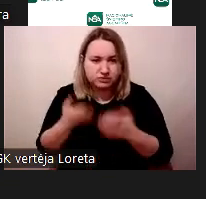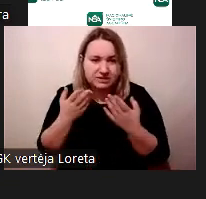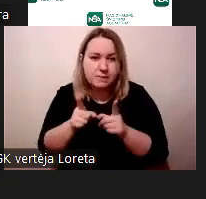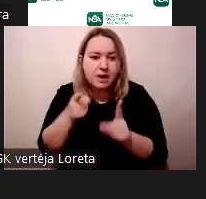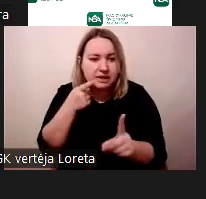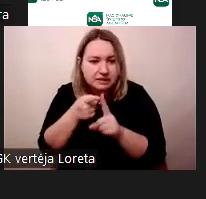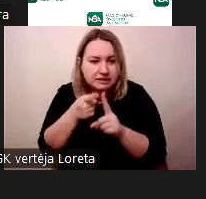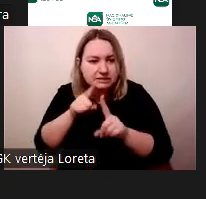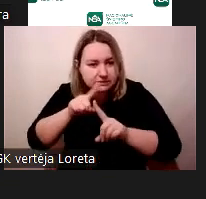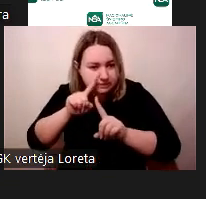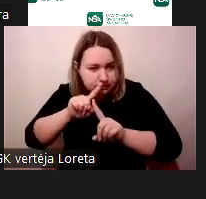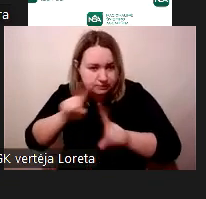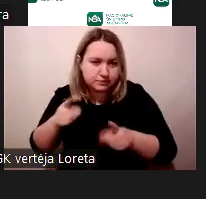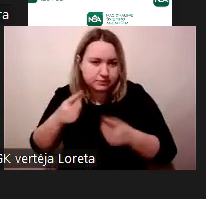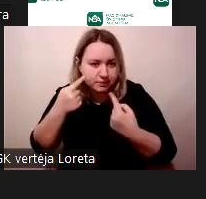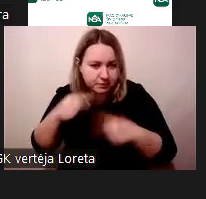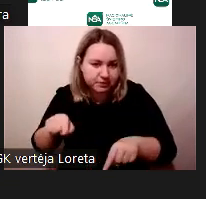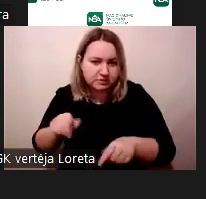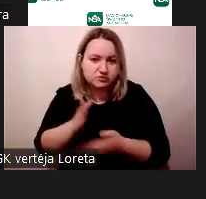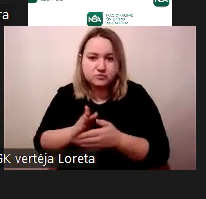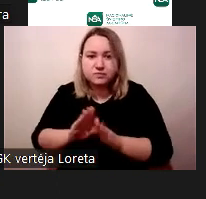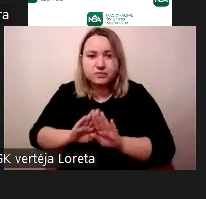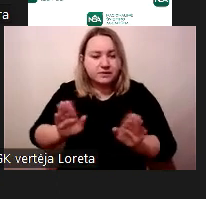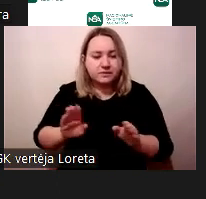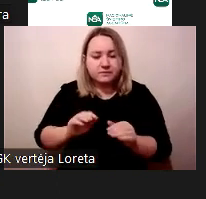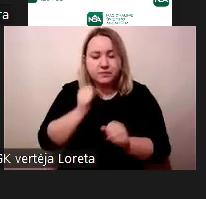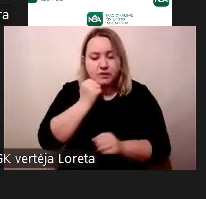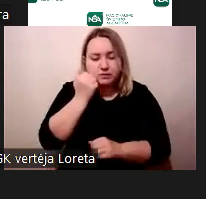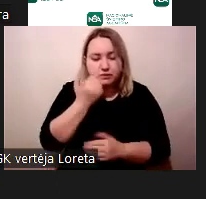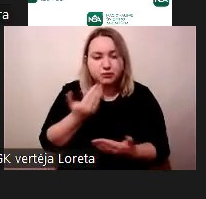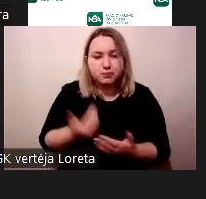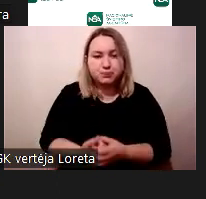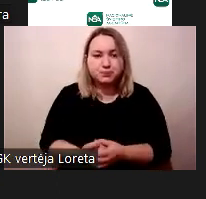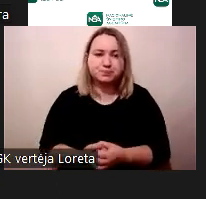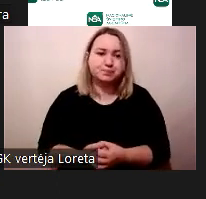to tekstų skaitimo. Tiek, ačiū.